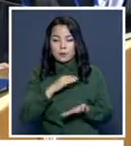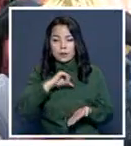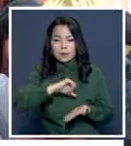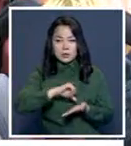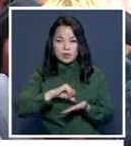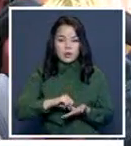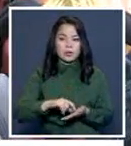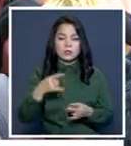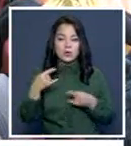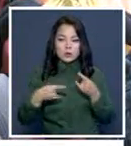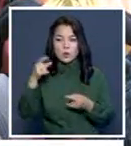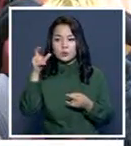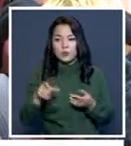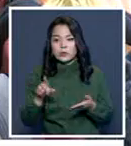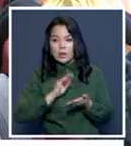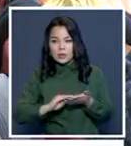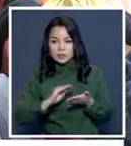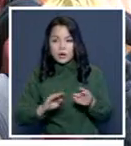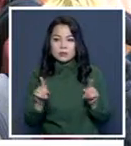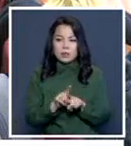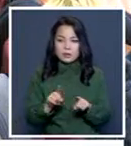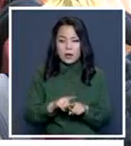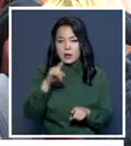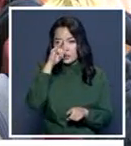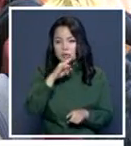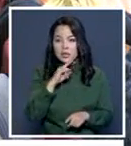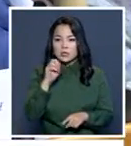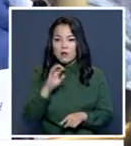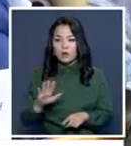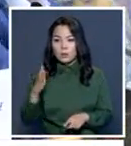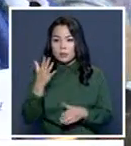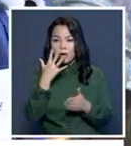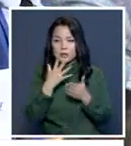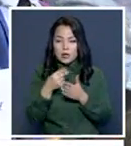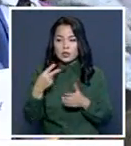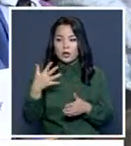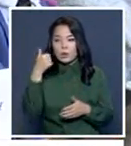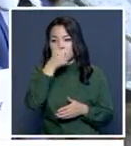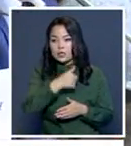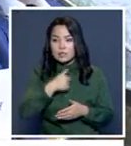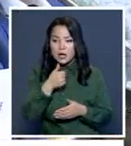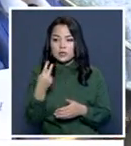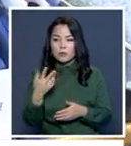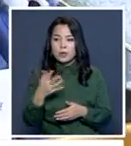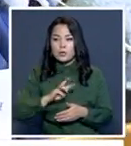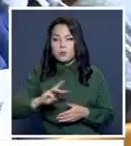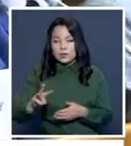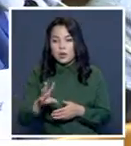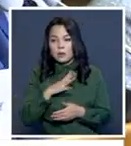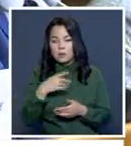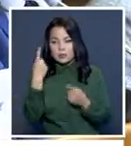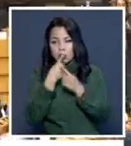Бектілеуова. Журналистік зерттеу бағдарламасының авторы Қазақстан мен Еуропалық одақ қарым-қатынасының 25 жылдығына 25 минуттық хабар